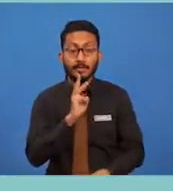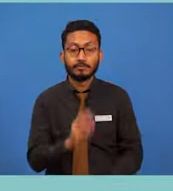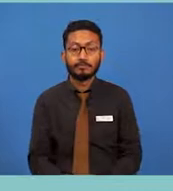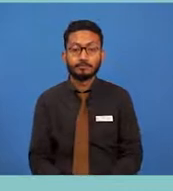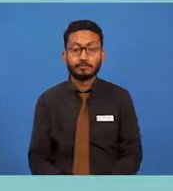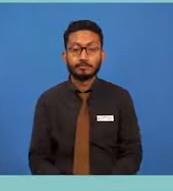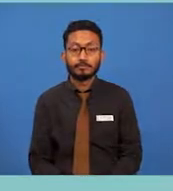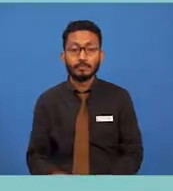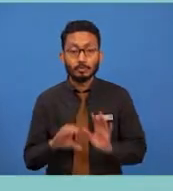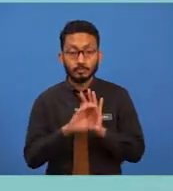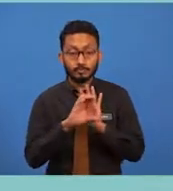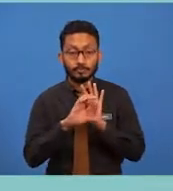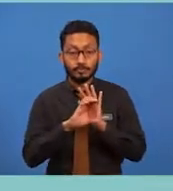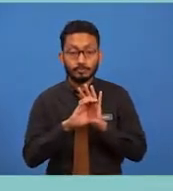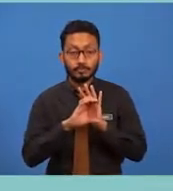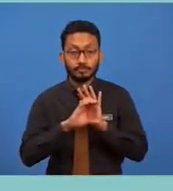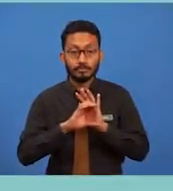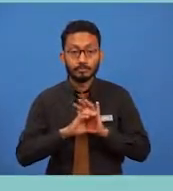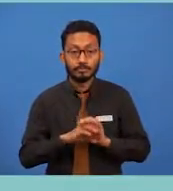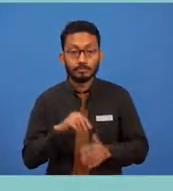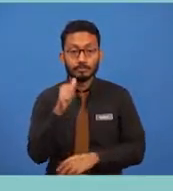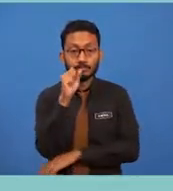Contoh bagi asid monoprotik ialah